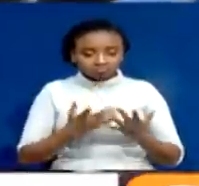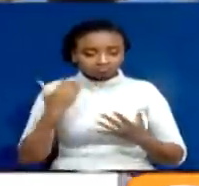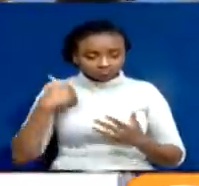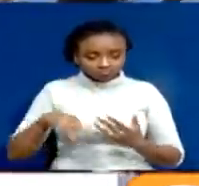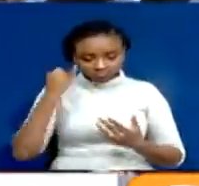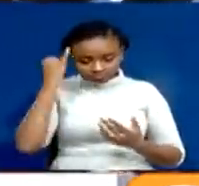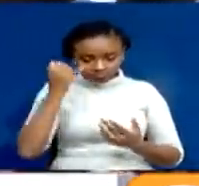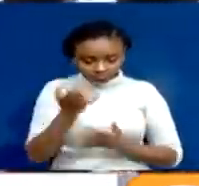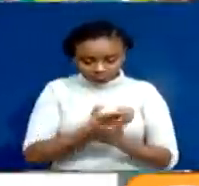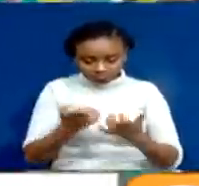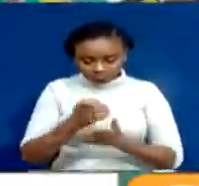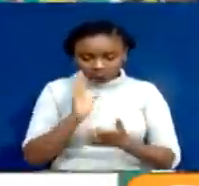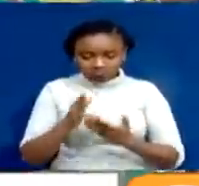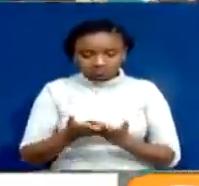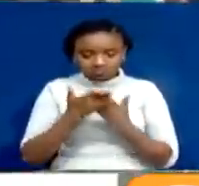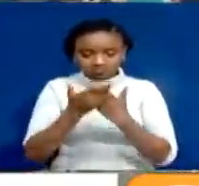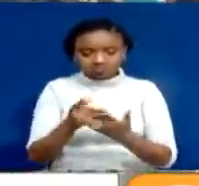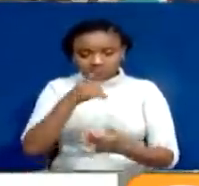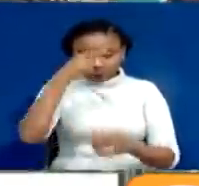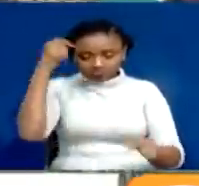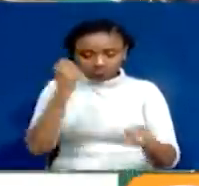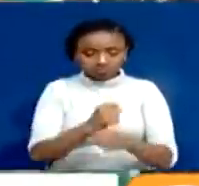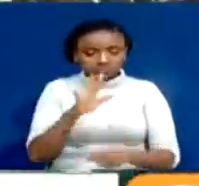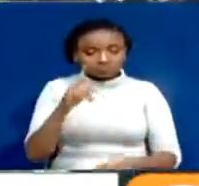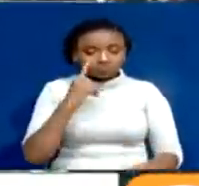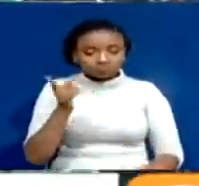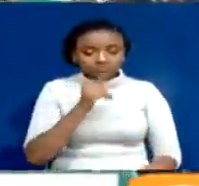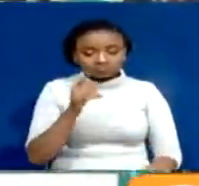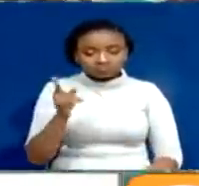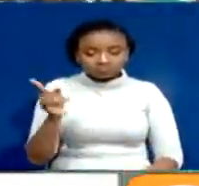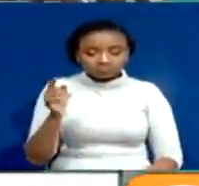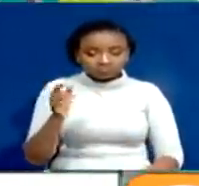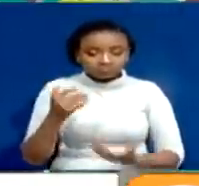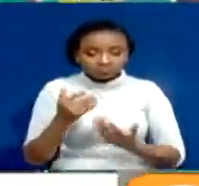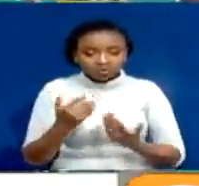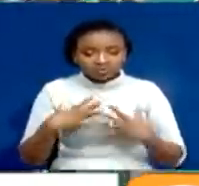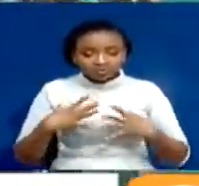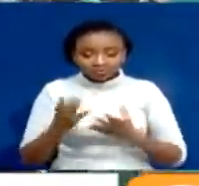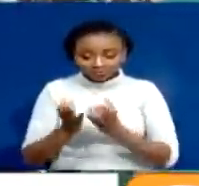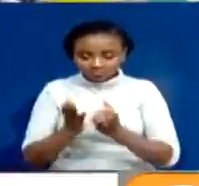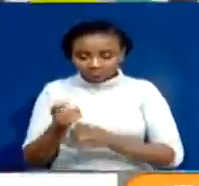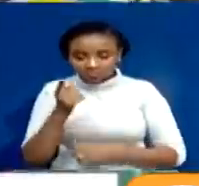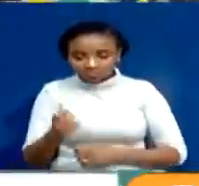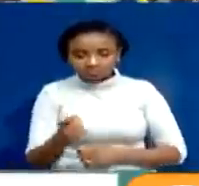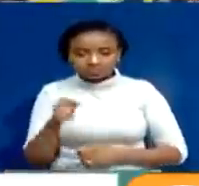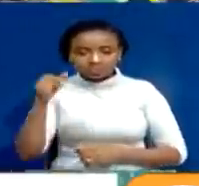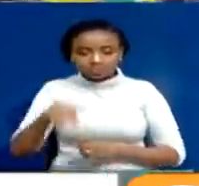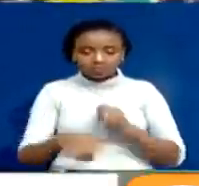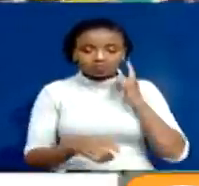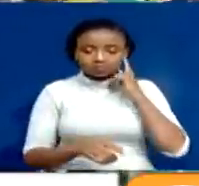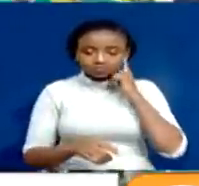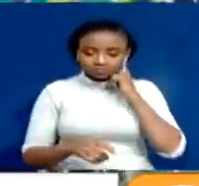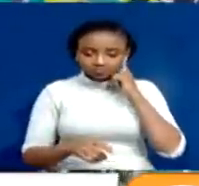kiuchumi anayosema itawainua mahasla. Kwa hawa vijana wetu, hapa bottom, kwa wafanyabiashara wadogo, hapa